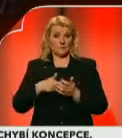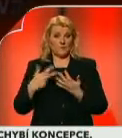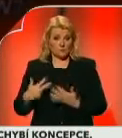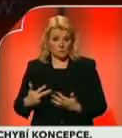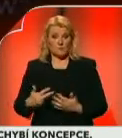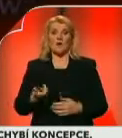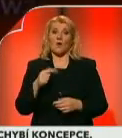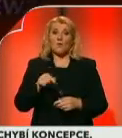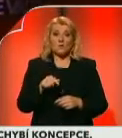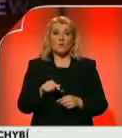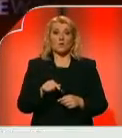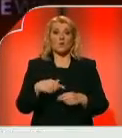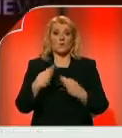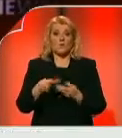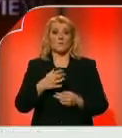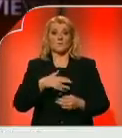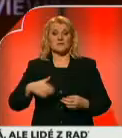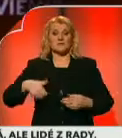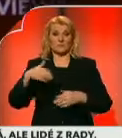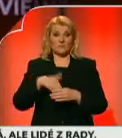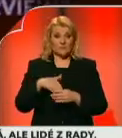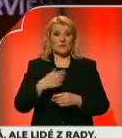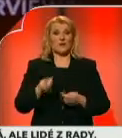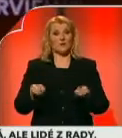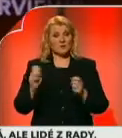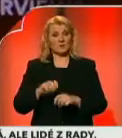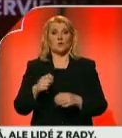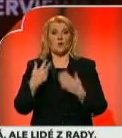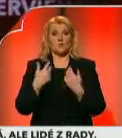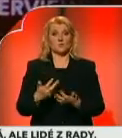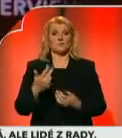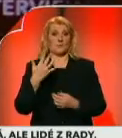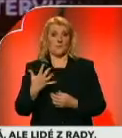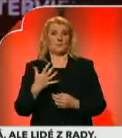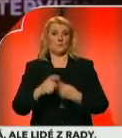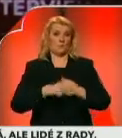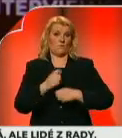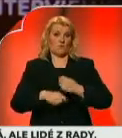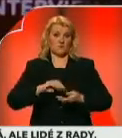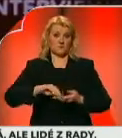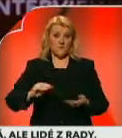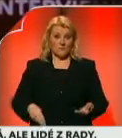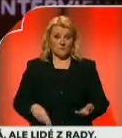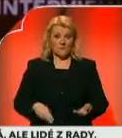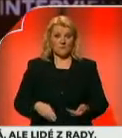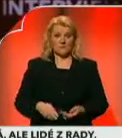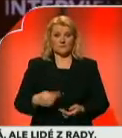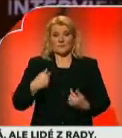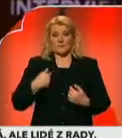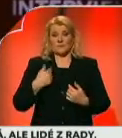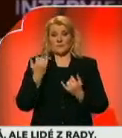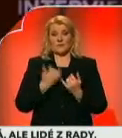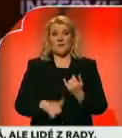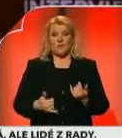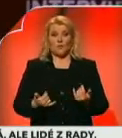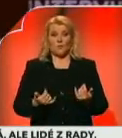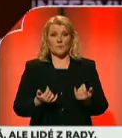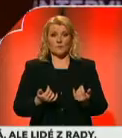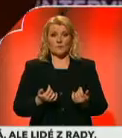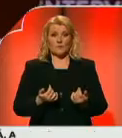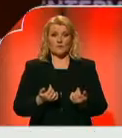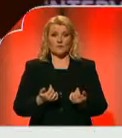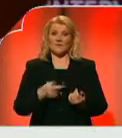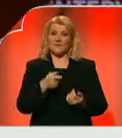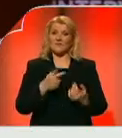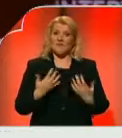a na základě toho ministerstvo vnitra uzavřelo 85. prováděcí smlouvu. Já neumím samozřejmě.